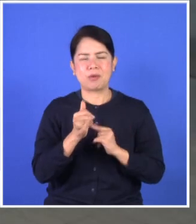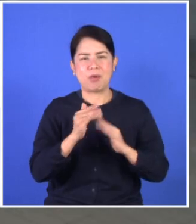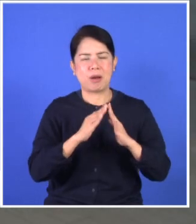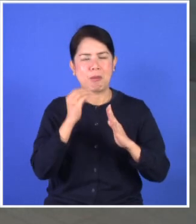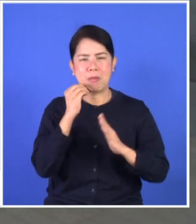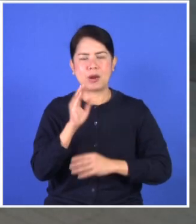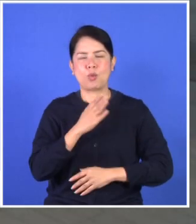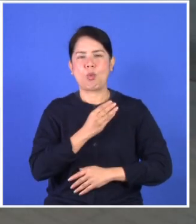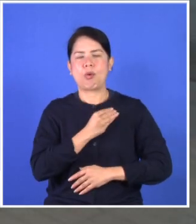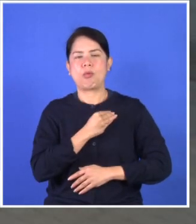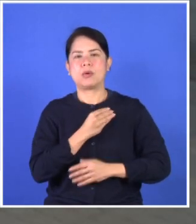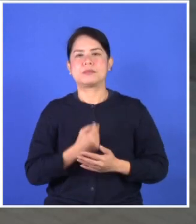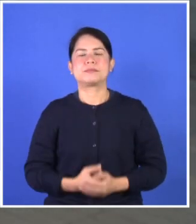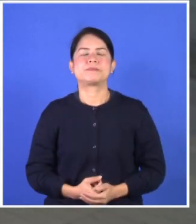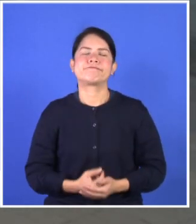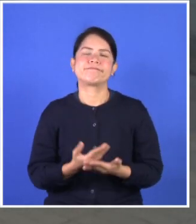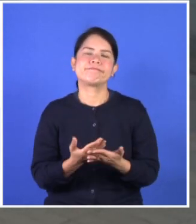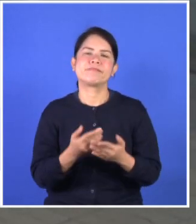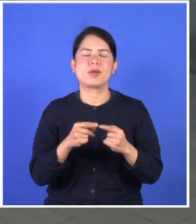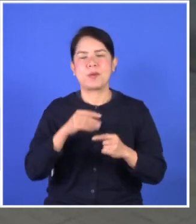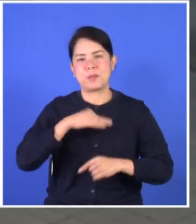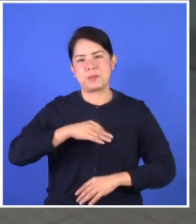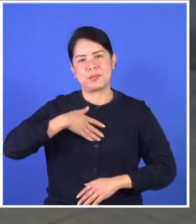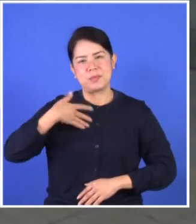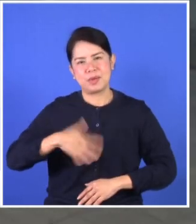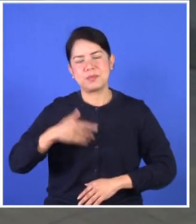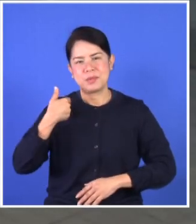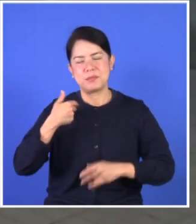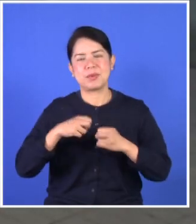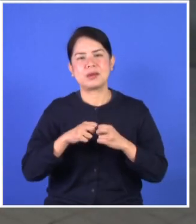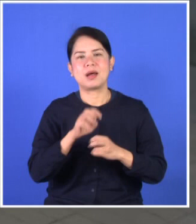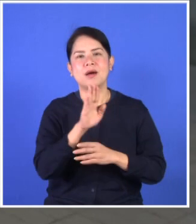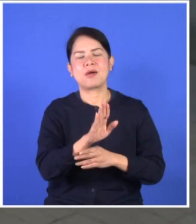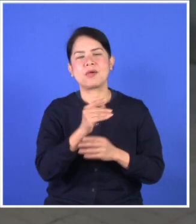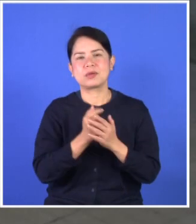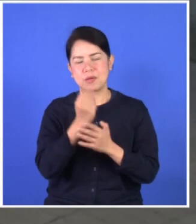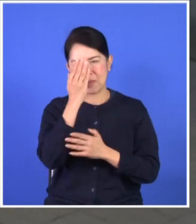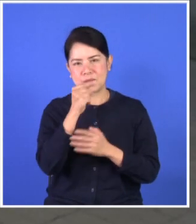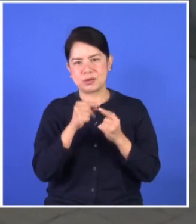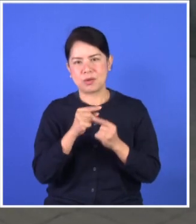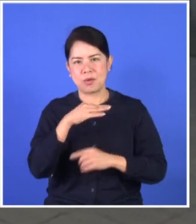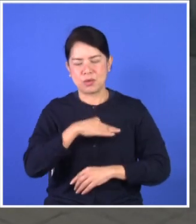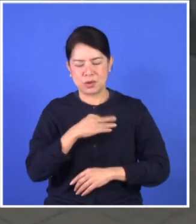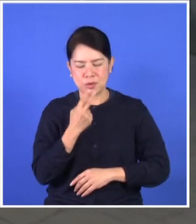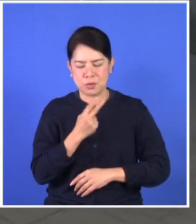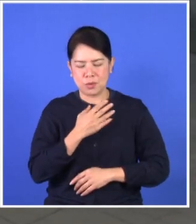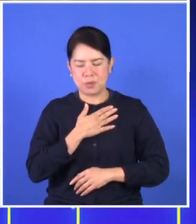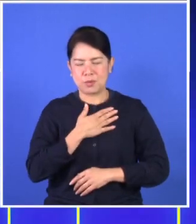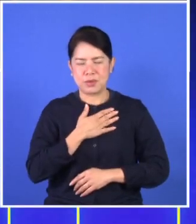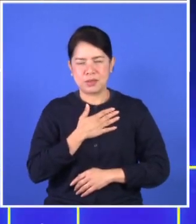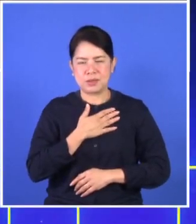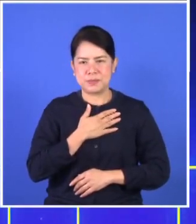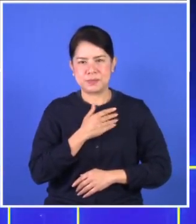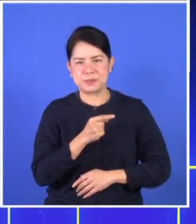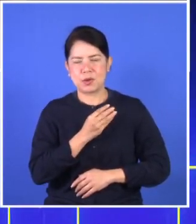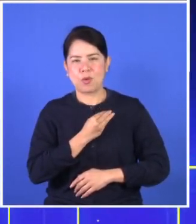ครับ เห็นไหมมันเป็นทุกข์ของชาวบ้าน ครับเข้าใจเข้าใจ เข้าบ้านไม่ได้เพราะว่ามีตัวประหลาดอยู่เนี่ยนั่งอยู่หน้าบ้านตาก